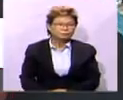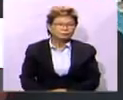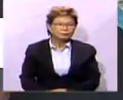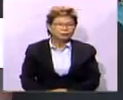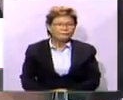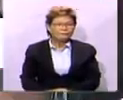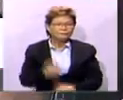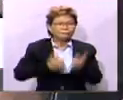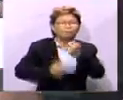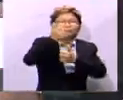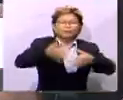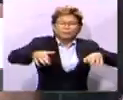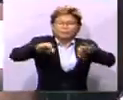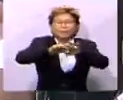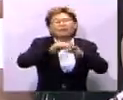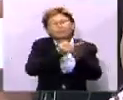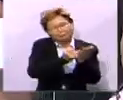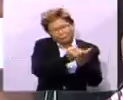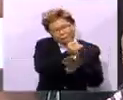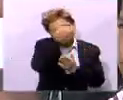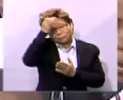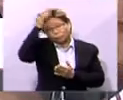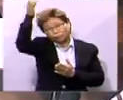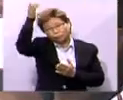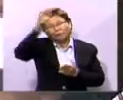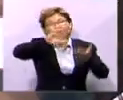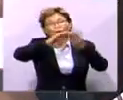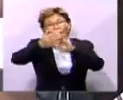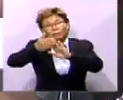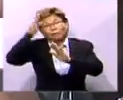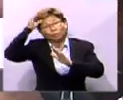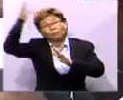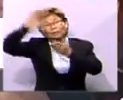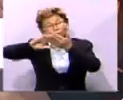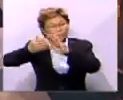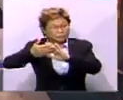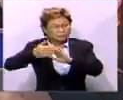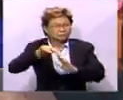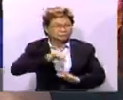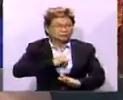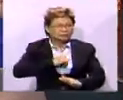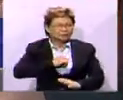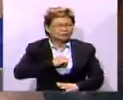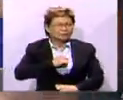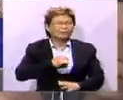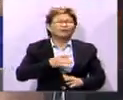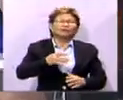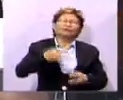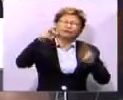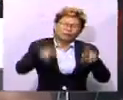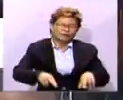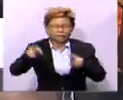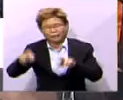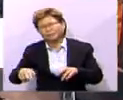Yang penting ialah keikhlasan, konsepnya. Saya menanamkan konsep community. Ya. Di Kota Belu ini kita selalu berbiasa soal rakyat, rakyat,